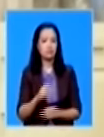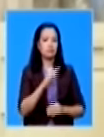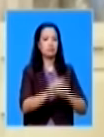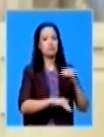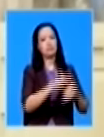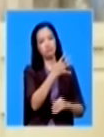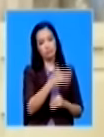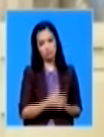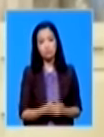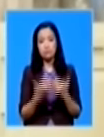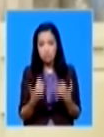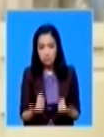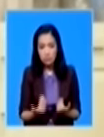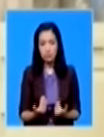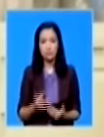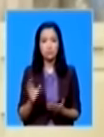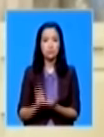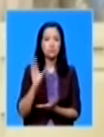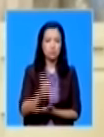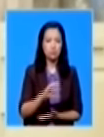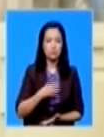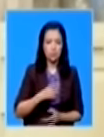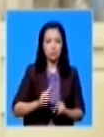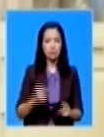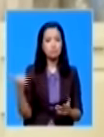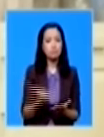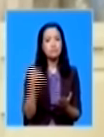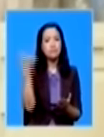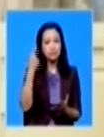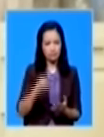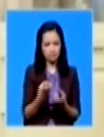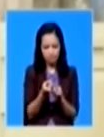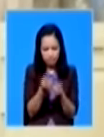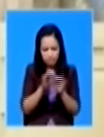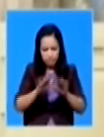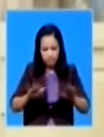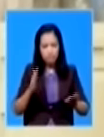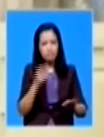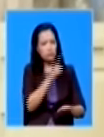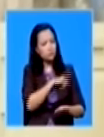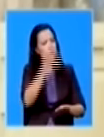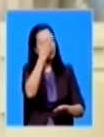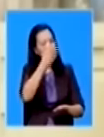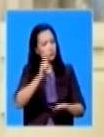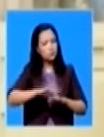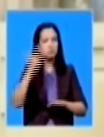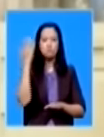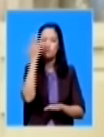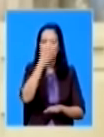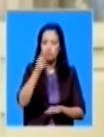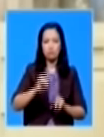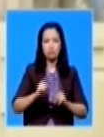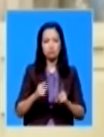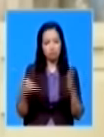ล้ามาเพราะมันไม่ปลอดภัยหาดขาวทรายสวยนะธรรมชาติทั้งนั้นอะไปไม่ได้เนี่ยบอกฝ